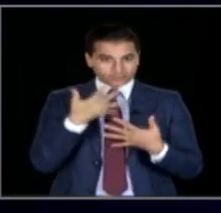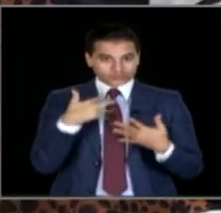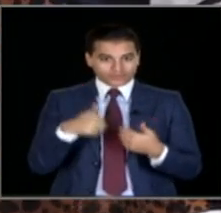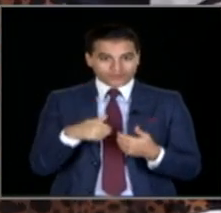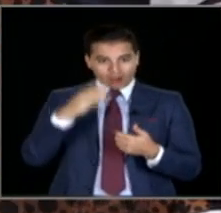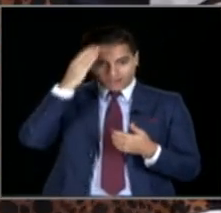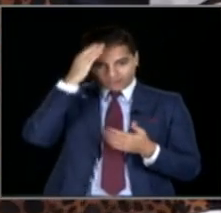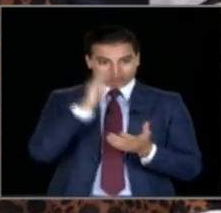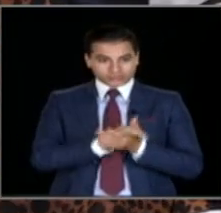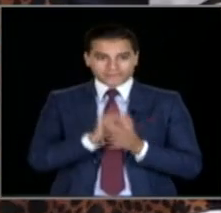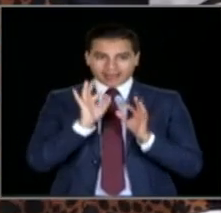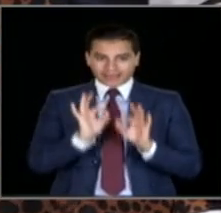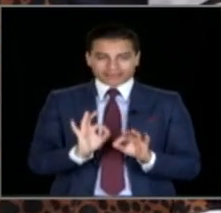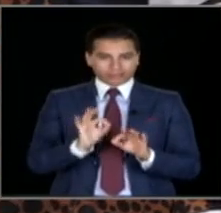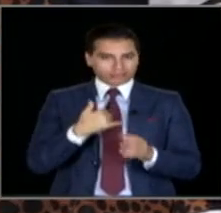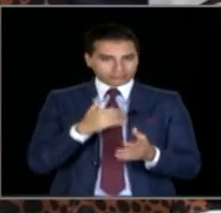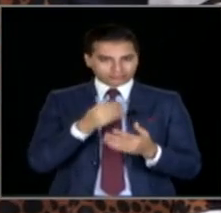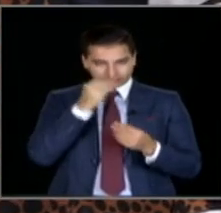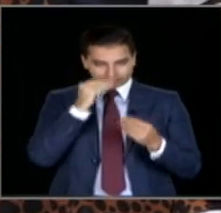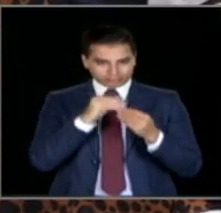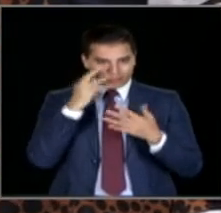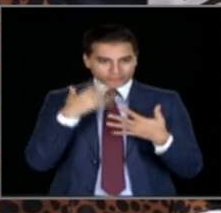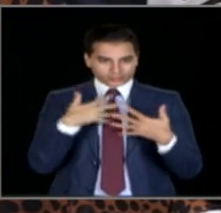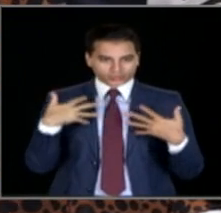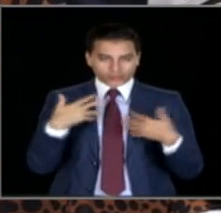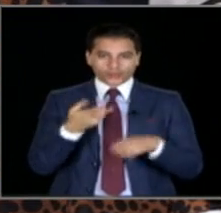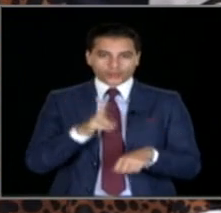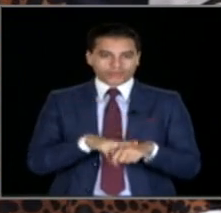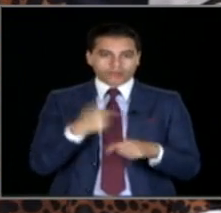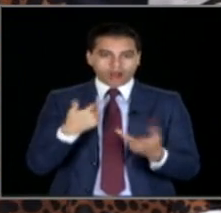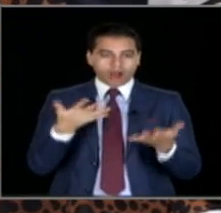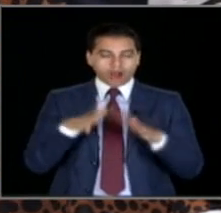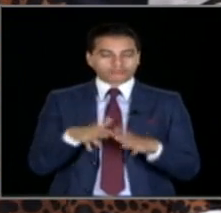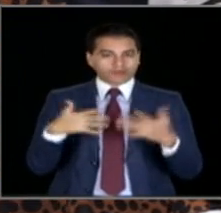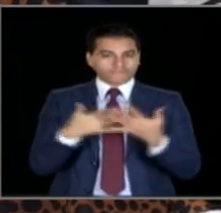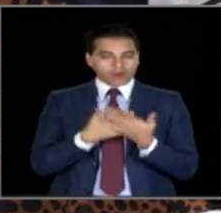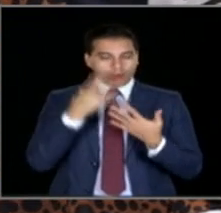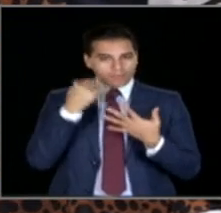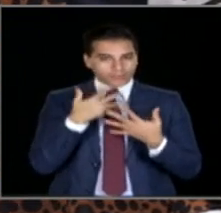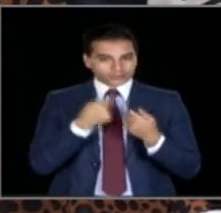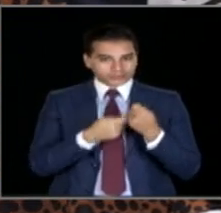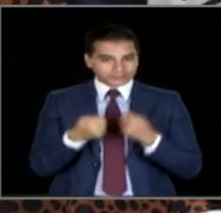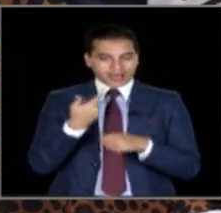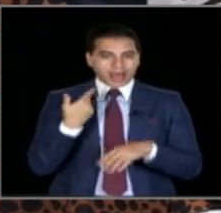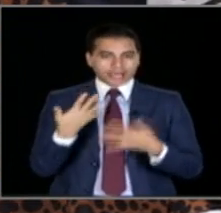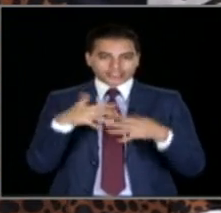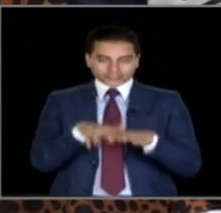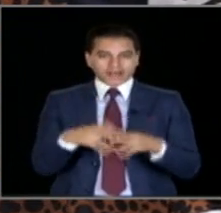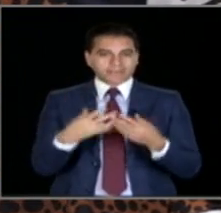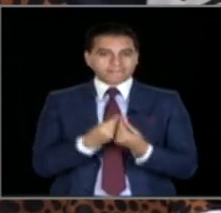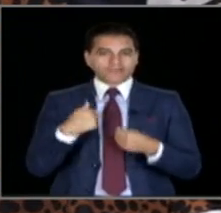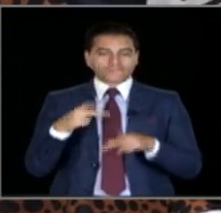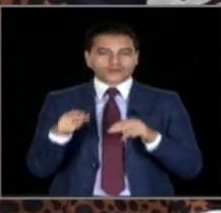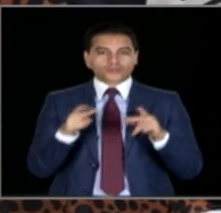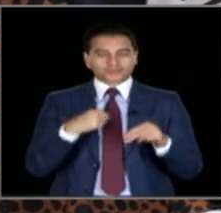اصحاب؟ اكيد طبعا، ويعني اللي خلاني أكثر فرحاً وانبساطاً إن أنا أشارك في الموسم اللي